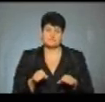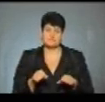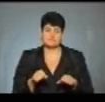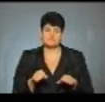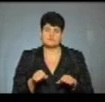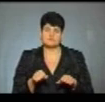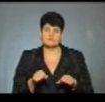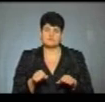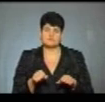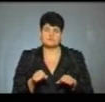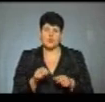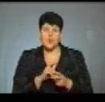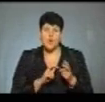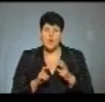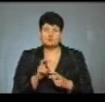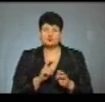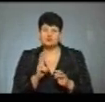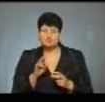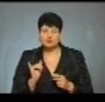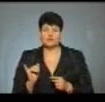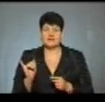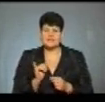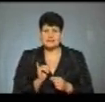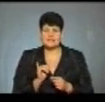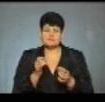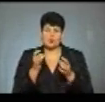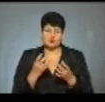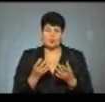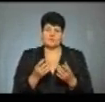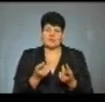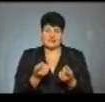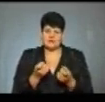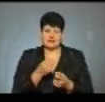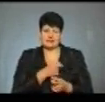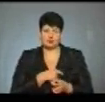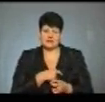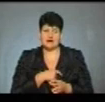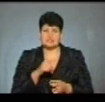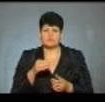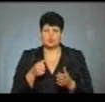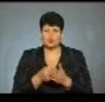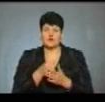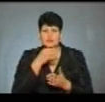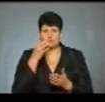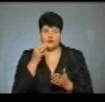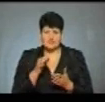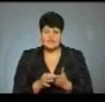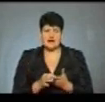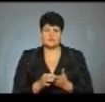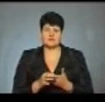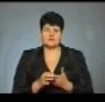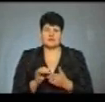можливість обшуку і відповідно спрощеної процедури притягнення депутатів до відповідальності і